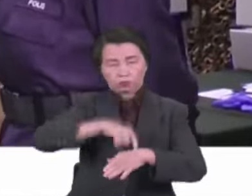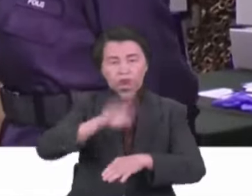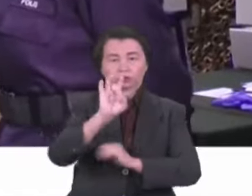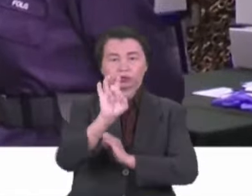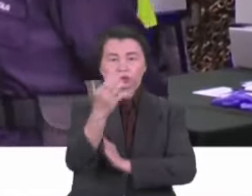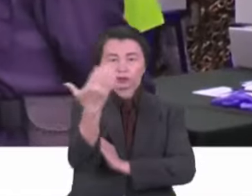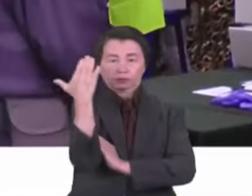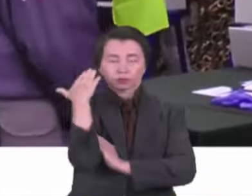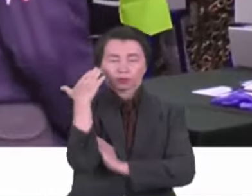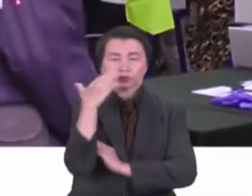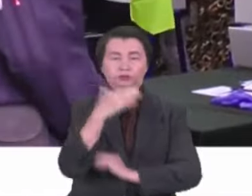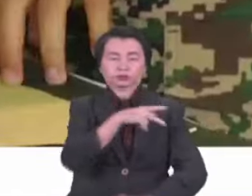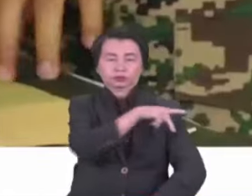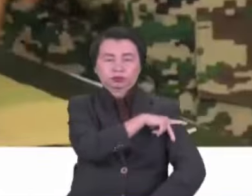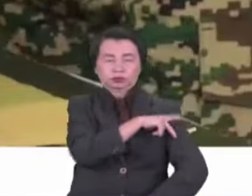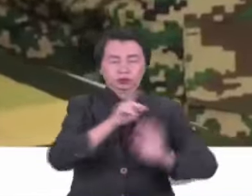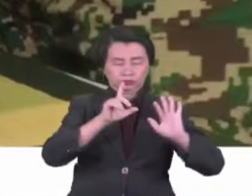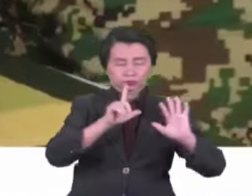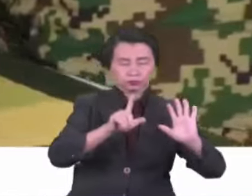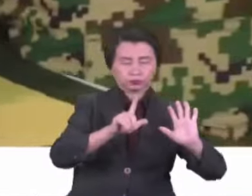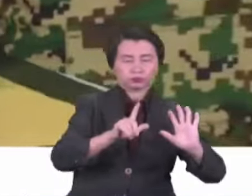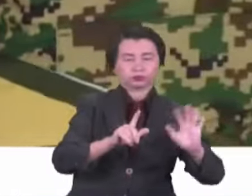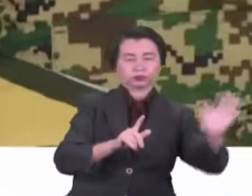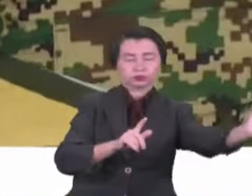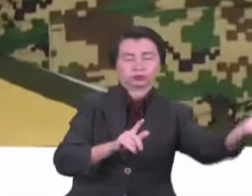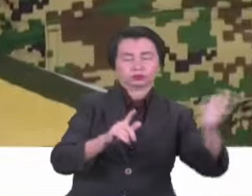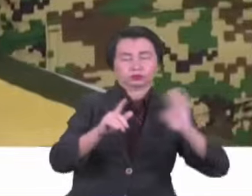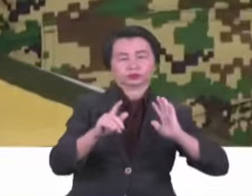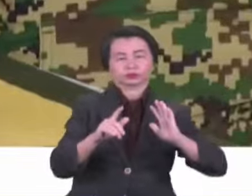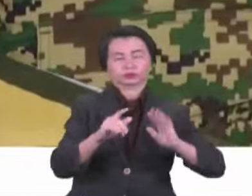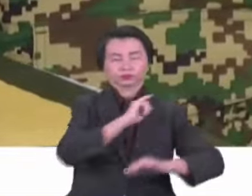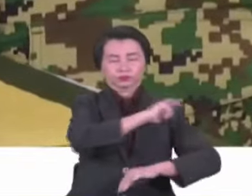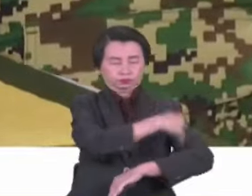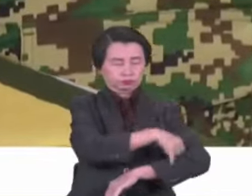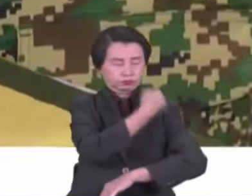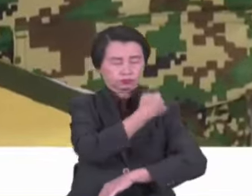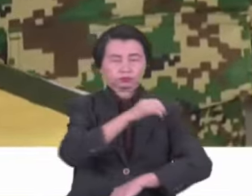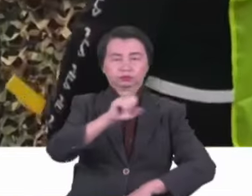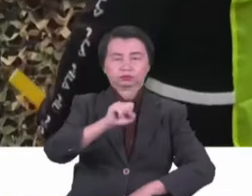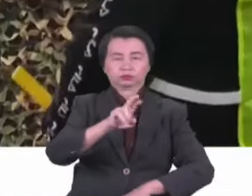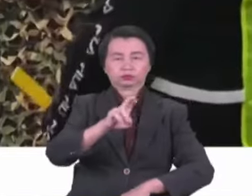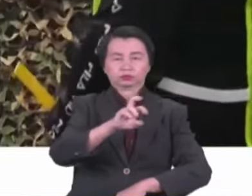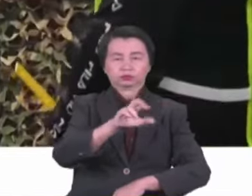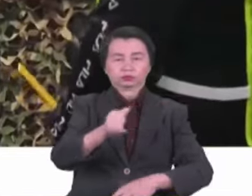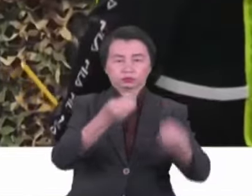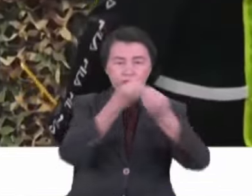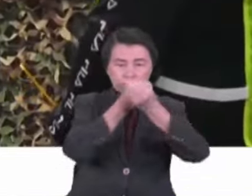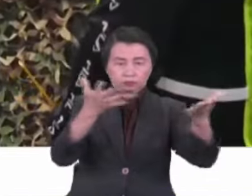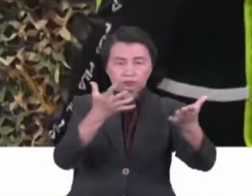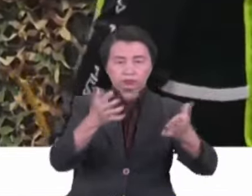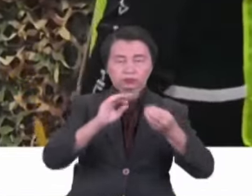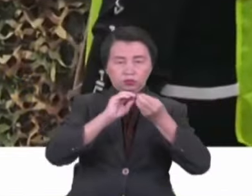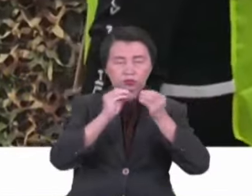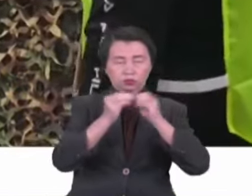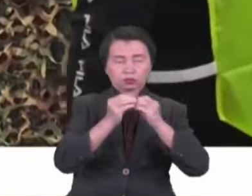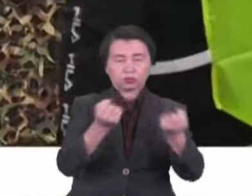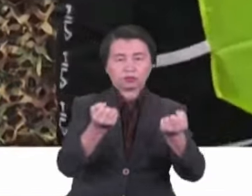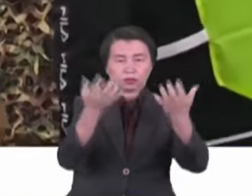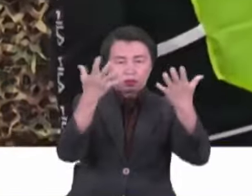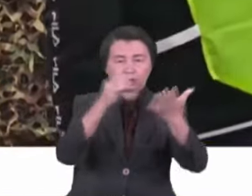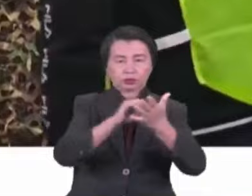pagi tadi. Panglima 7, Brigade Ketujuh Infanteri Malaysia, Brigadier General Muhammad Suria Muhammad Saad memaklumkan angka pengundi paling